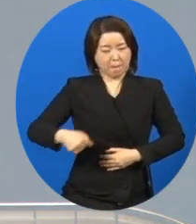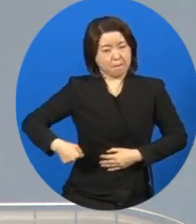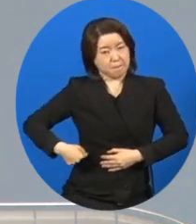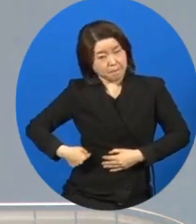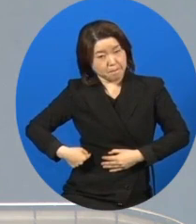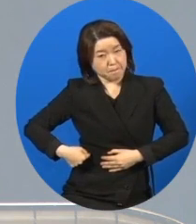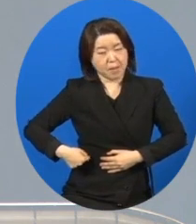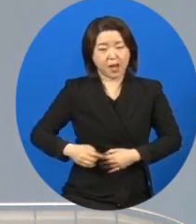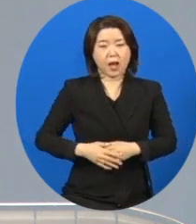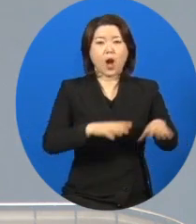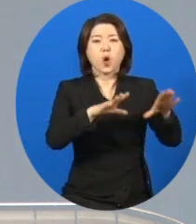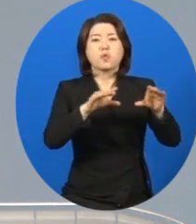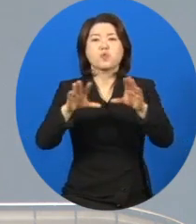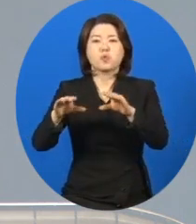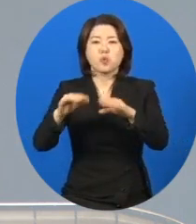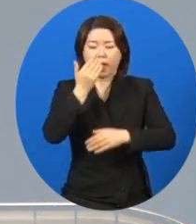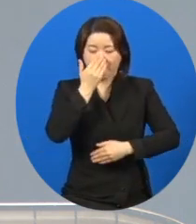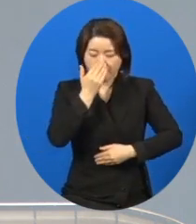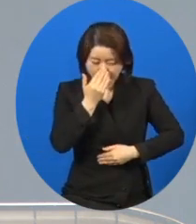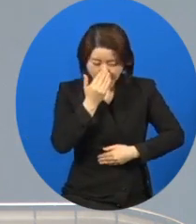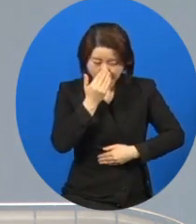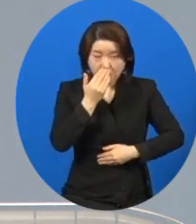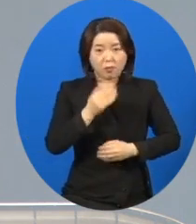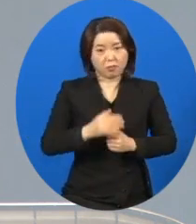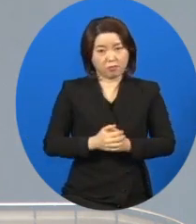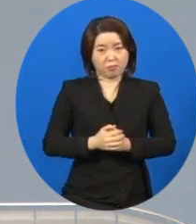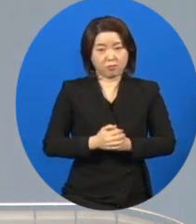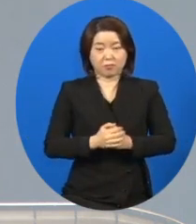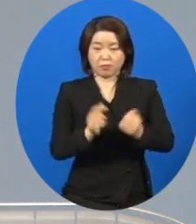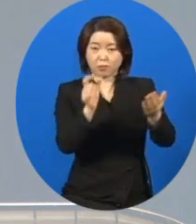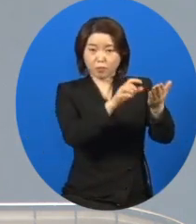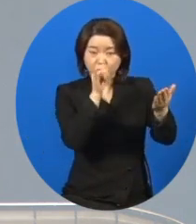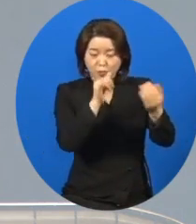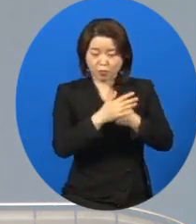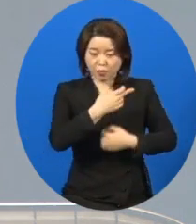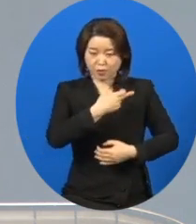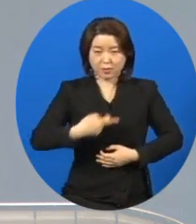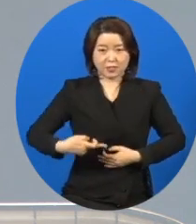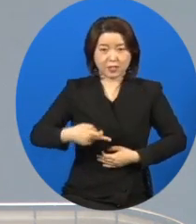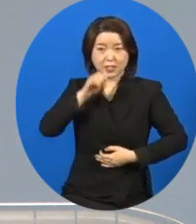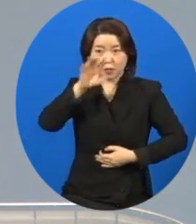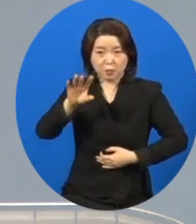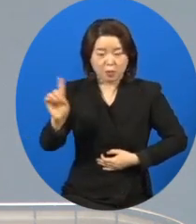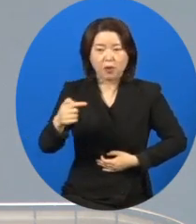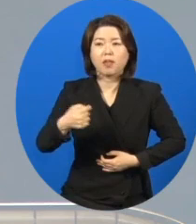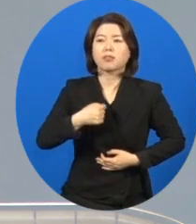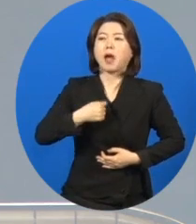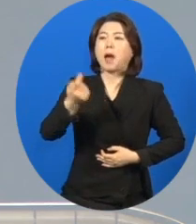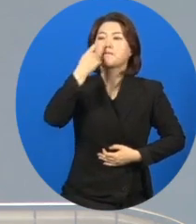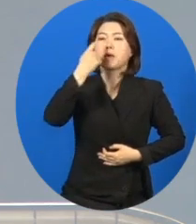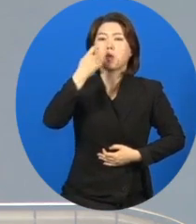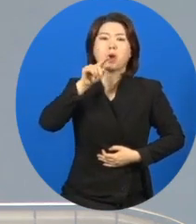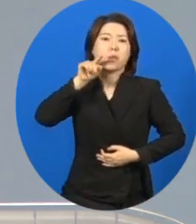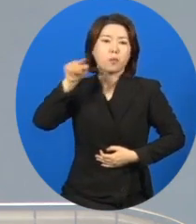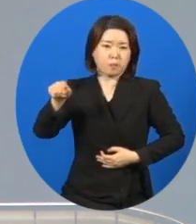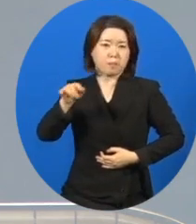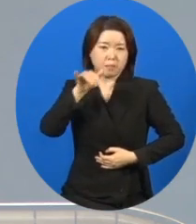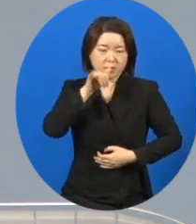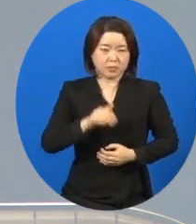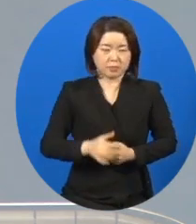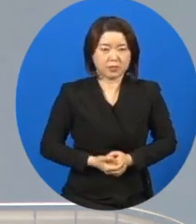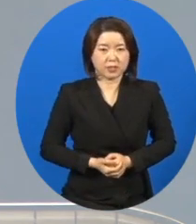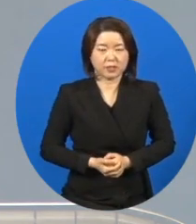나는 마음이 온유하고 겸손하니, 그러면서 제자들에게 나를 배우라고 그렇게 이야기를 하셨어요.